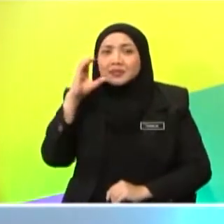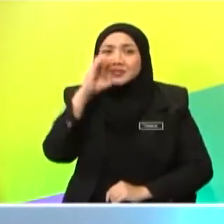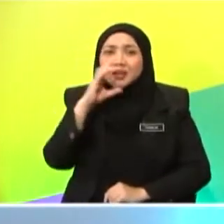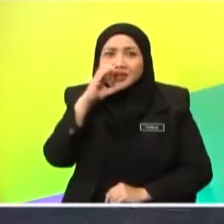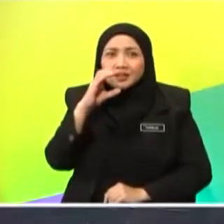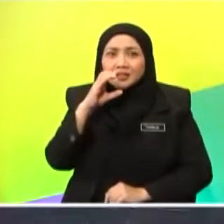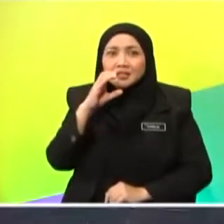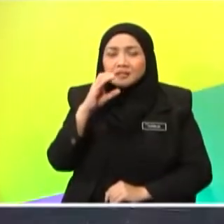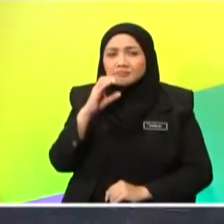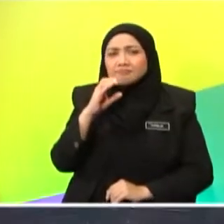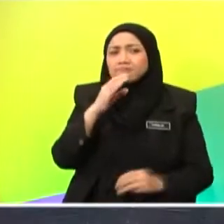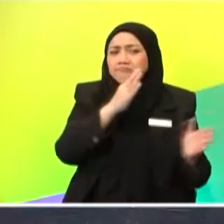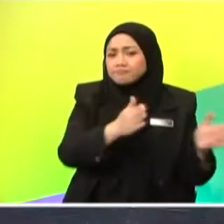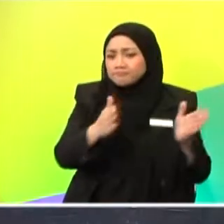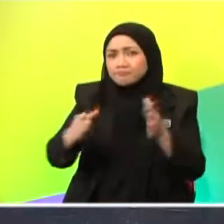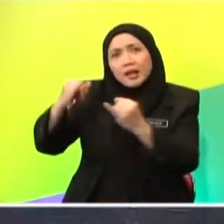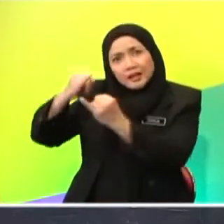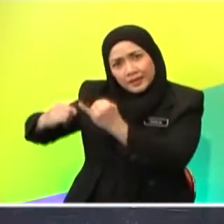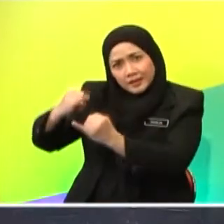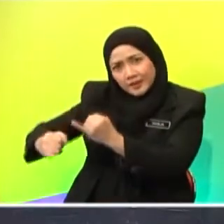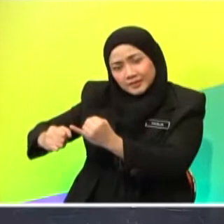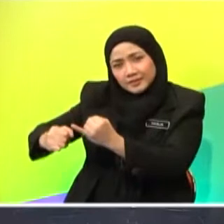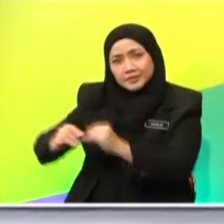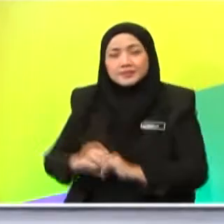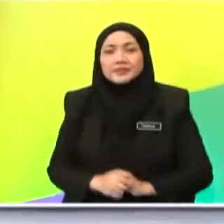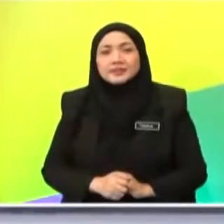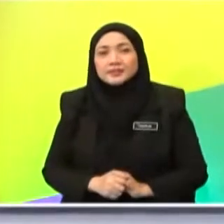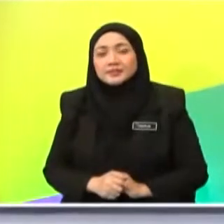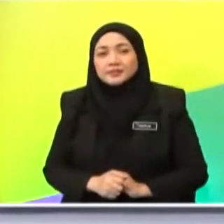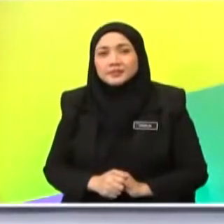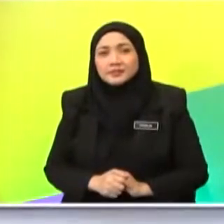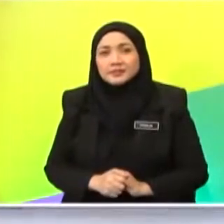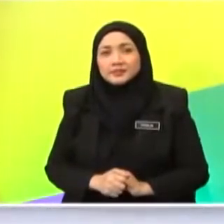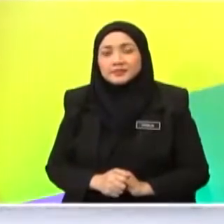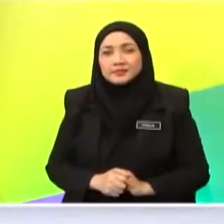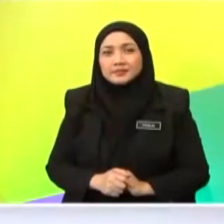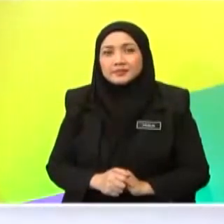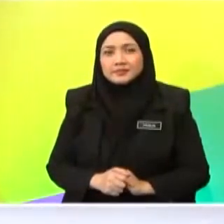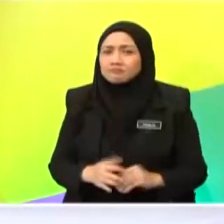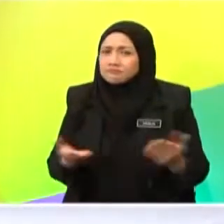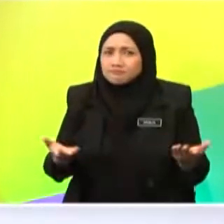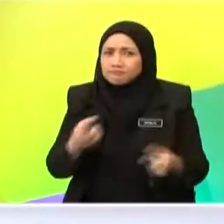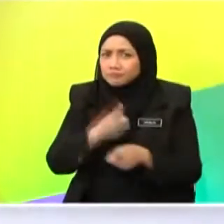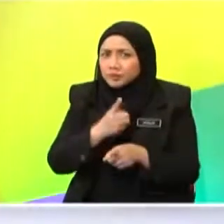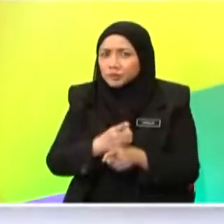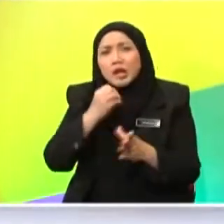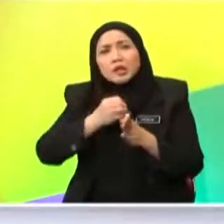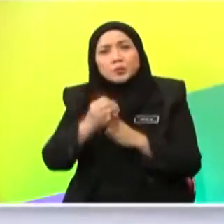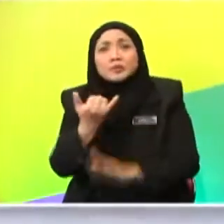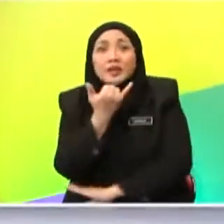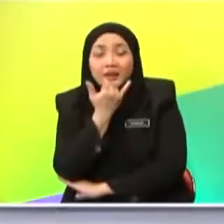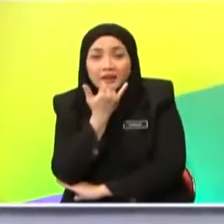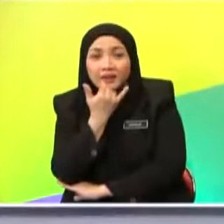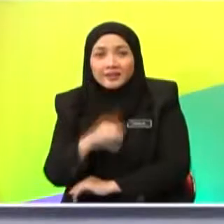ujung Cup kita tengok hah oke kita masukkan tapi betul-betul bisa cek